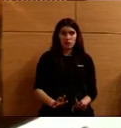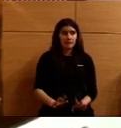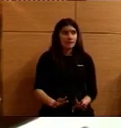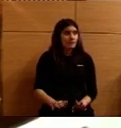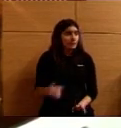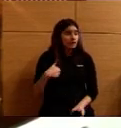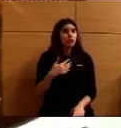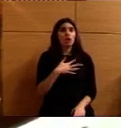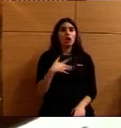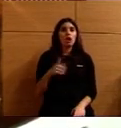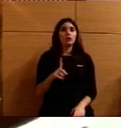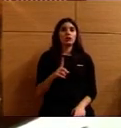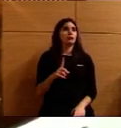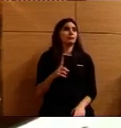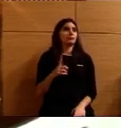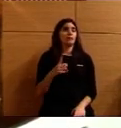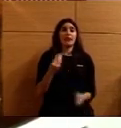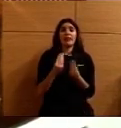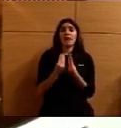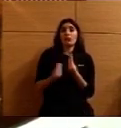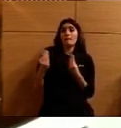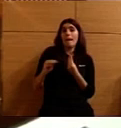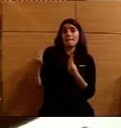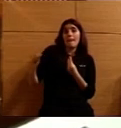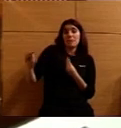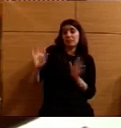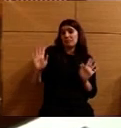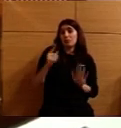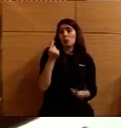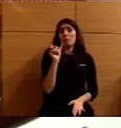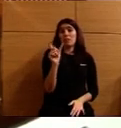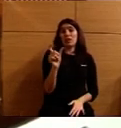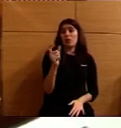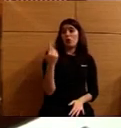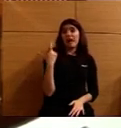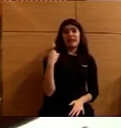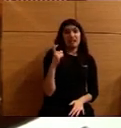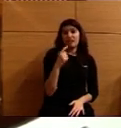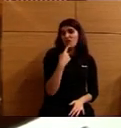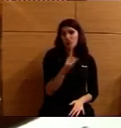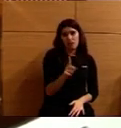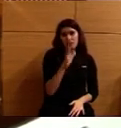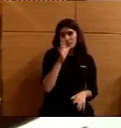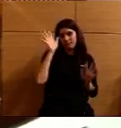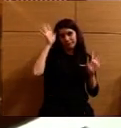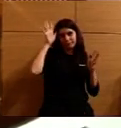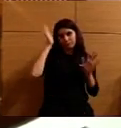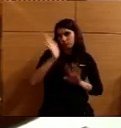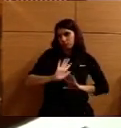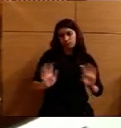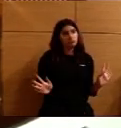No vull dir-los més datos sobre quin és el preu que arribarem a ir, perquè és per a que